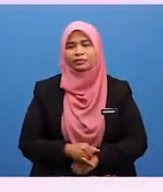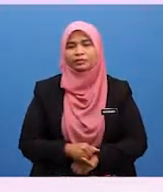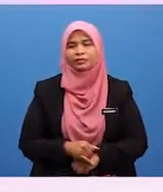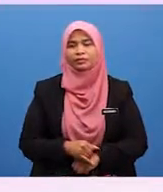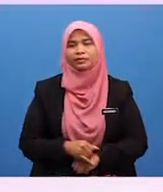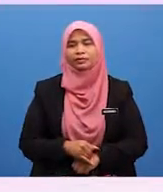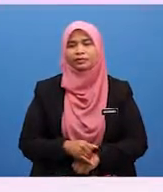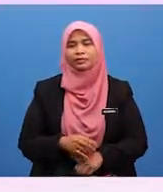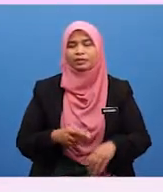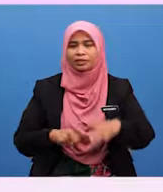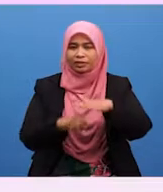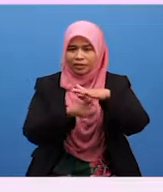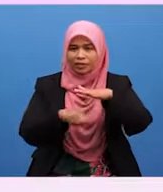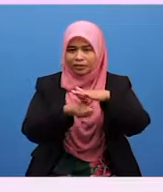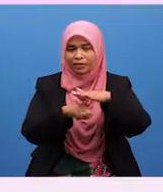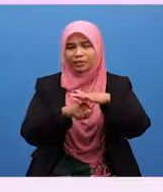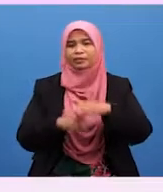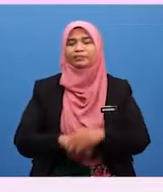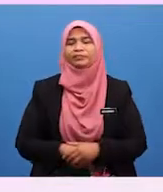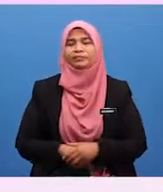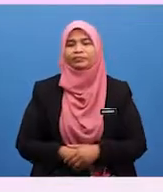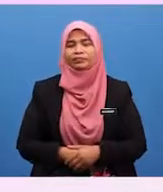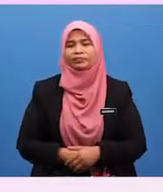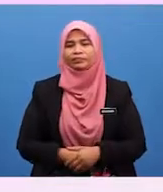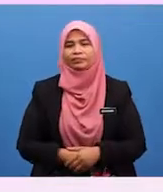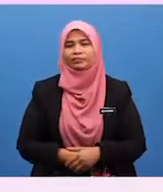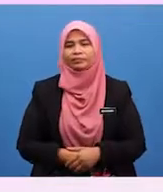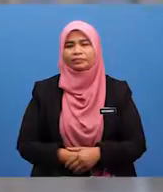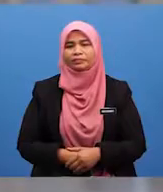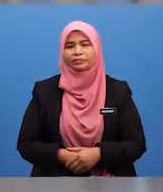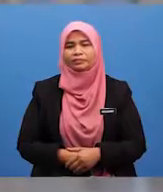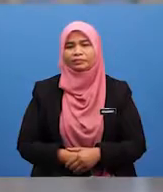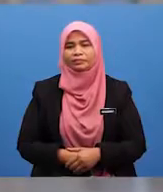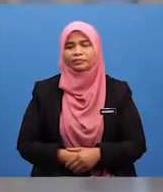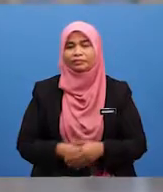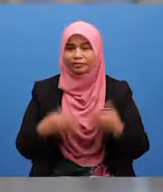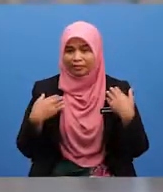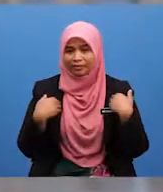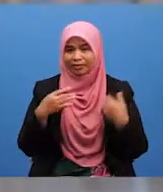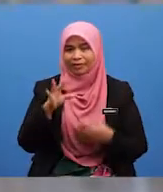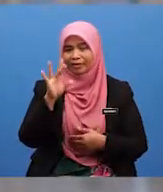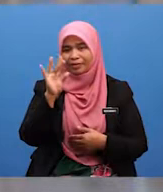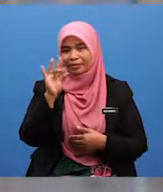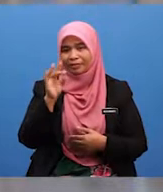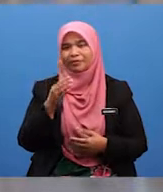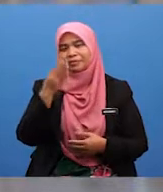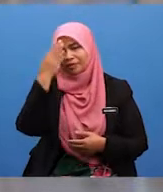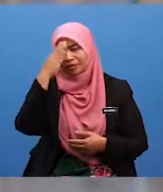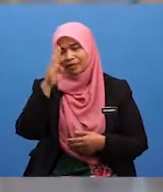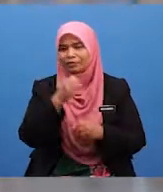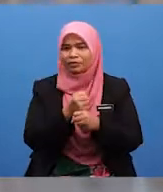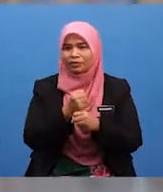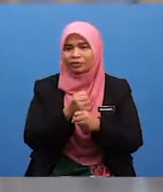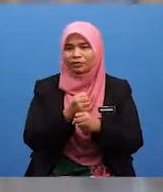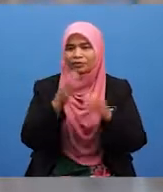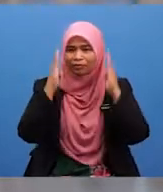Kelapan, neraka. Tahniah. Nampak tak? Berkat kesungguhan dan tumpuan